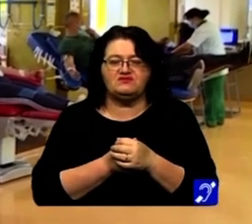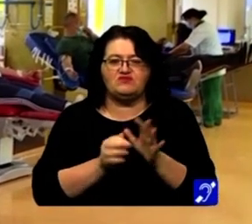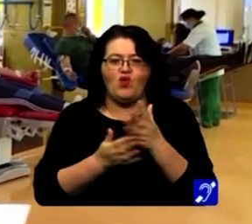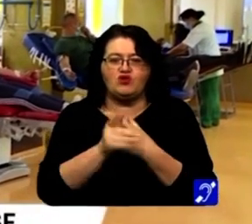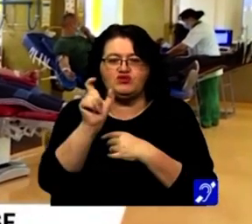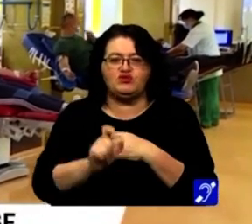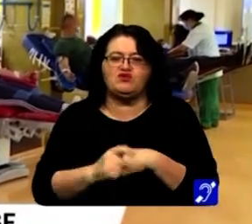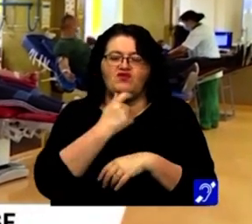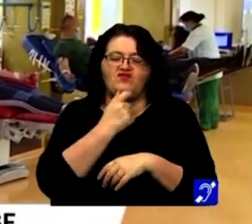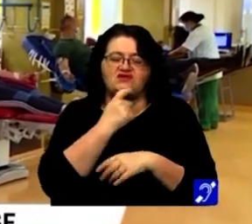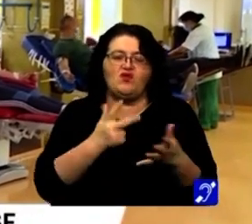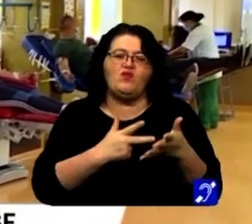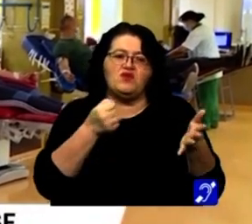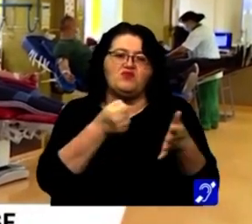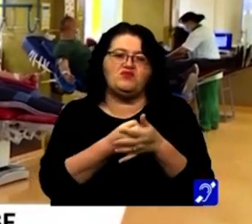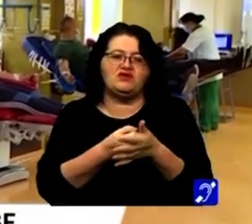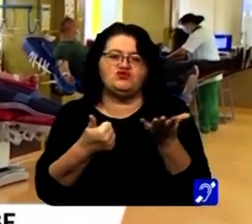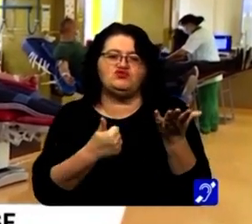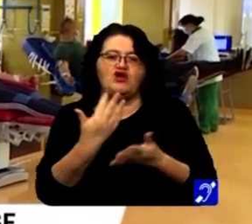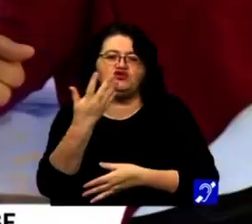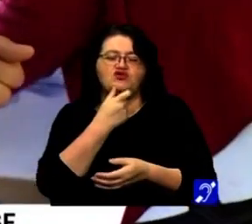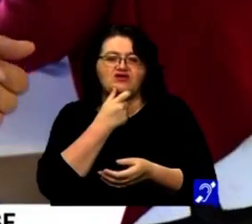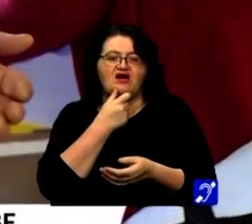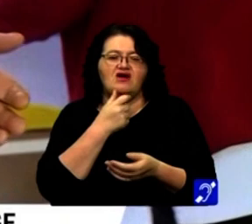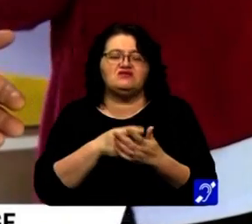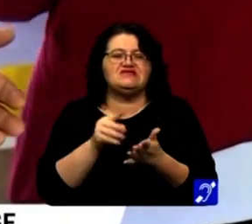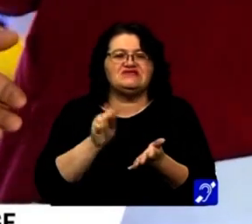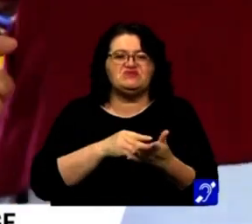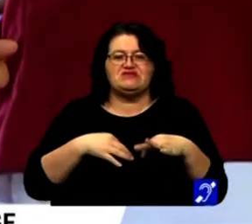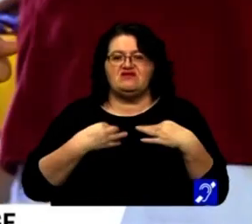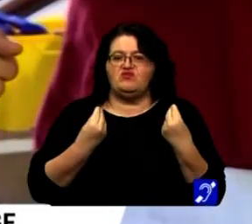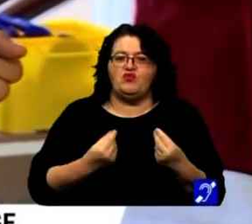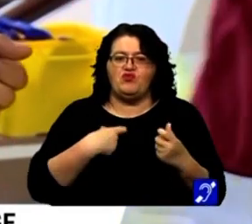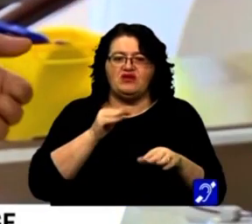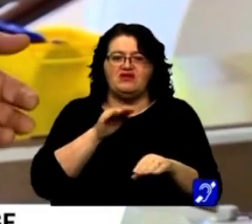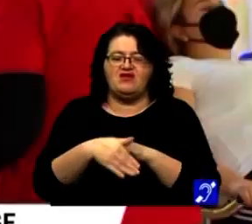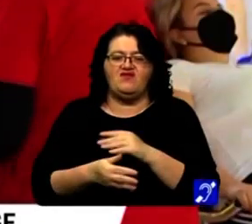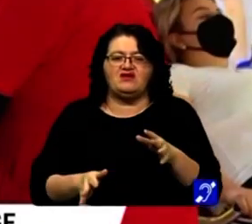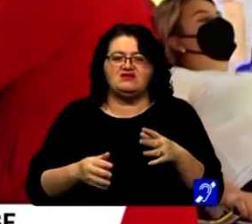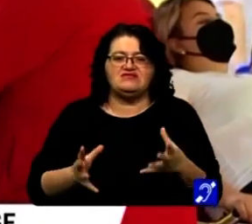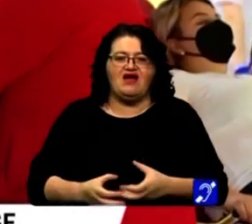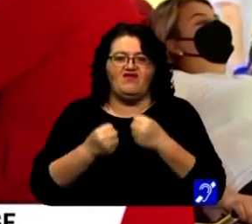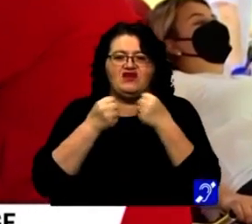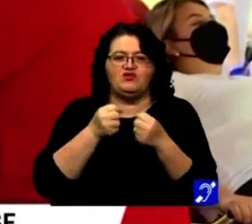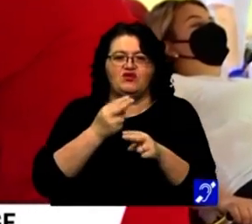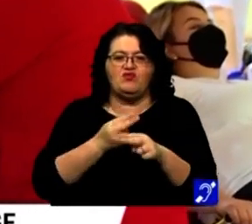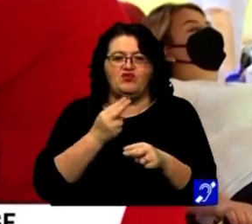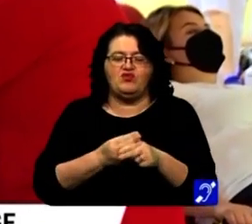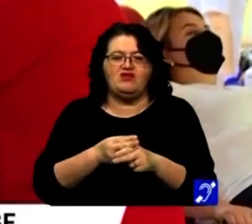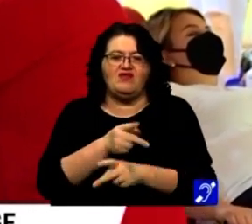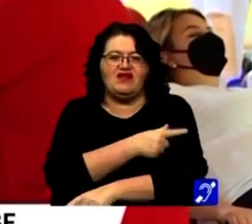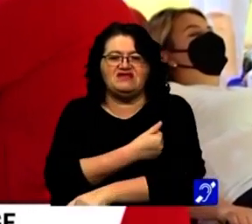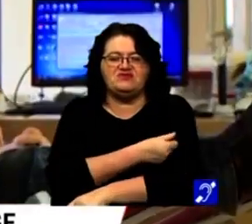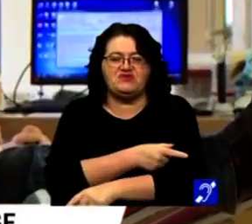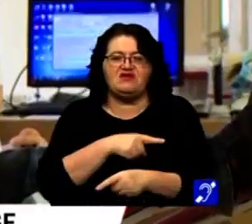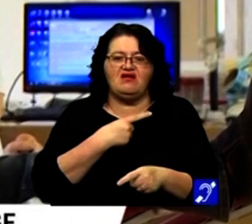Orice persoană cu vârsta cuprinsă între 18 și 65 de ani, cu o stare de sănătate bună, poate deveni îngerul salvator al unui pacient aflat pe patul de